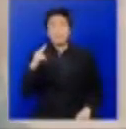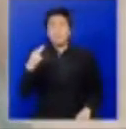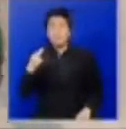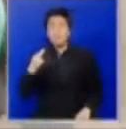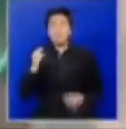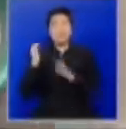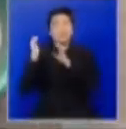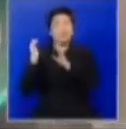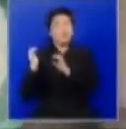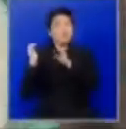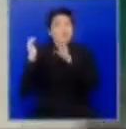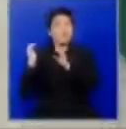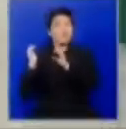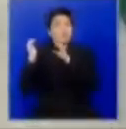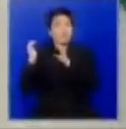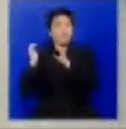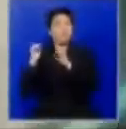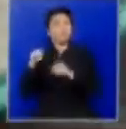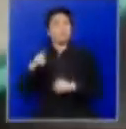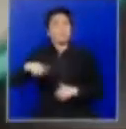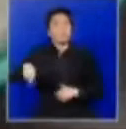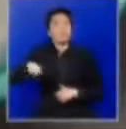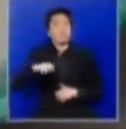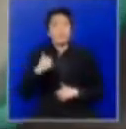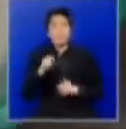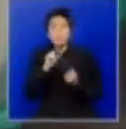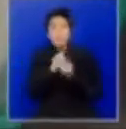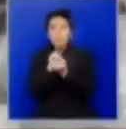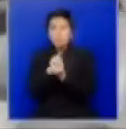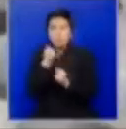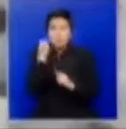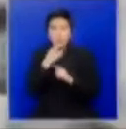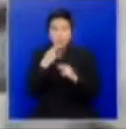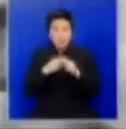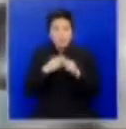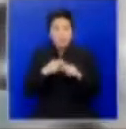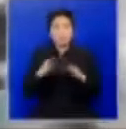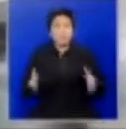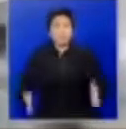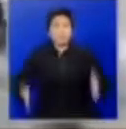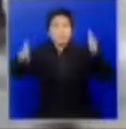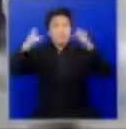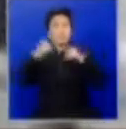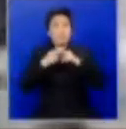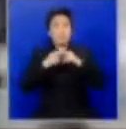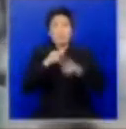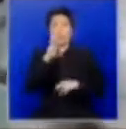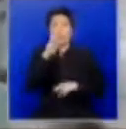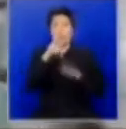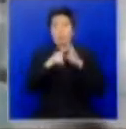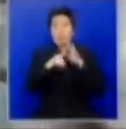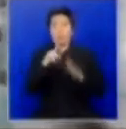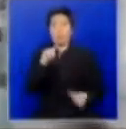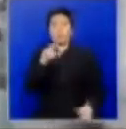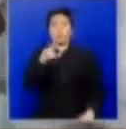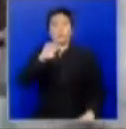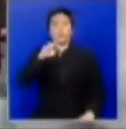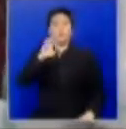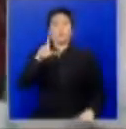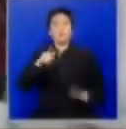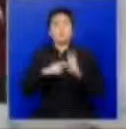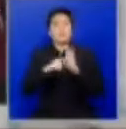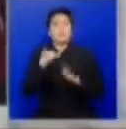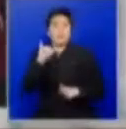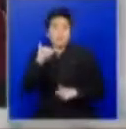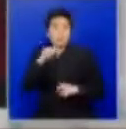175,000 กระสอบนะครับนี่ฮะโดยเฉพาะที่โกดังวุฒิชัยทรานสปอร์ตครับอยู่ที่เลขที่30หมู่